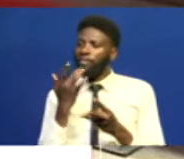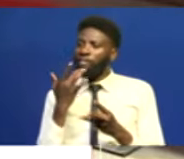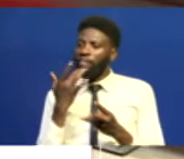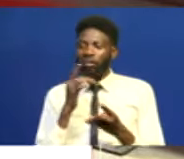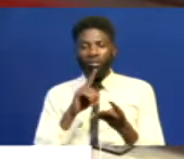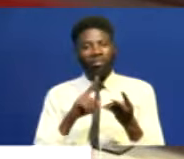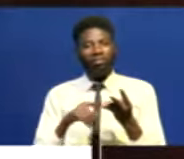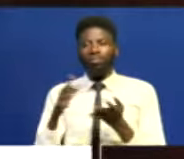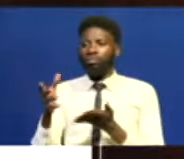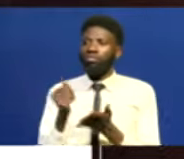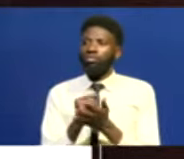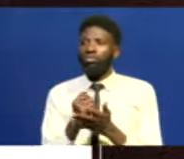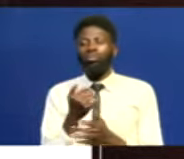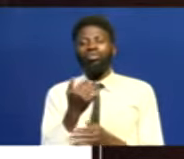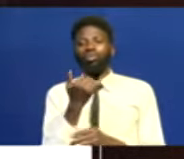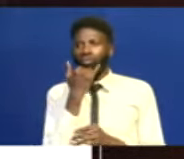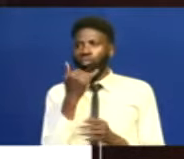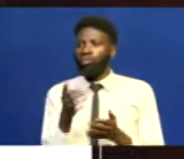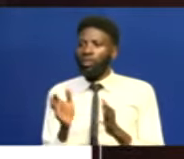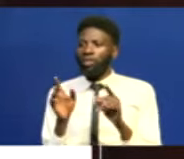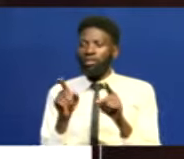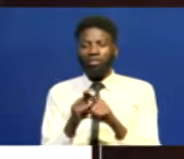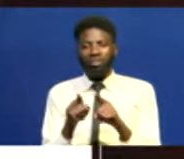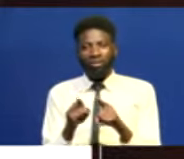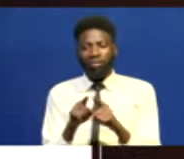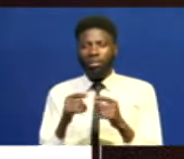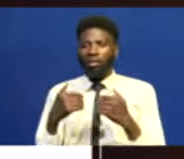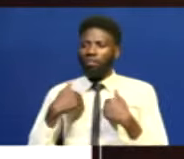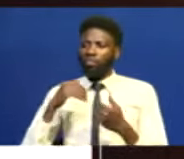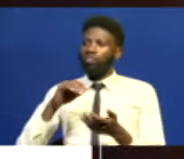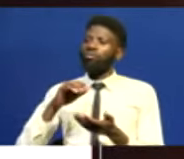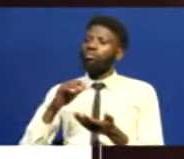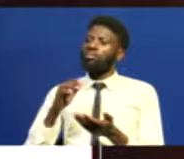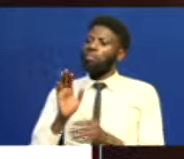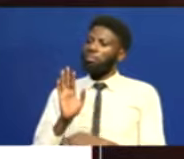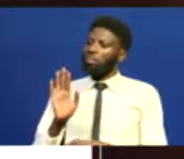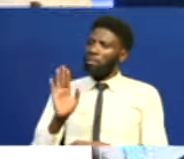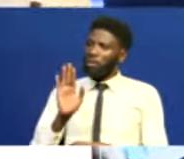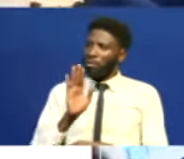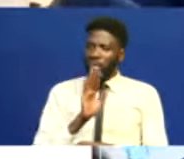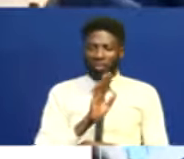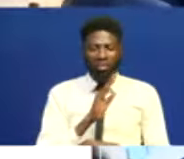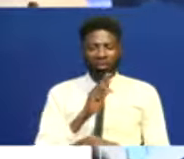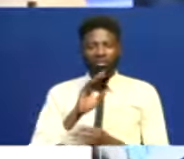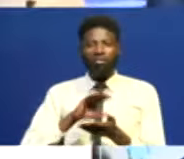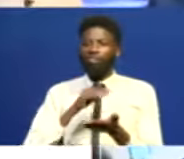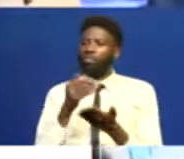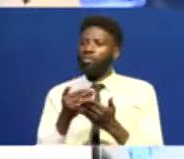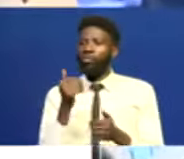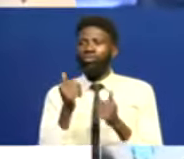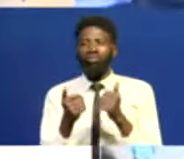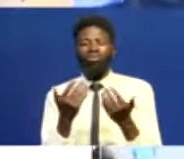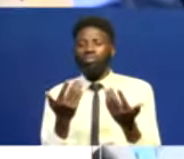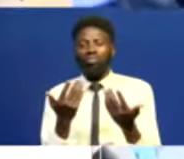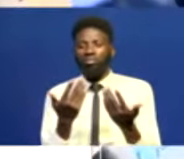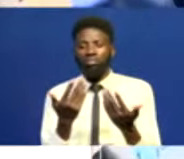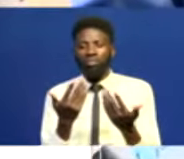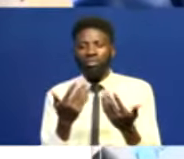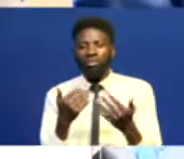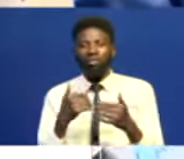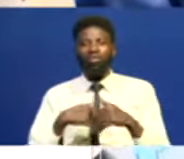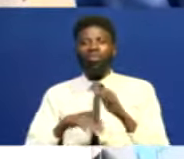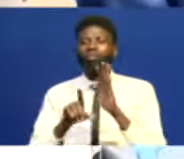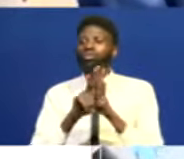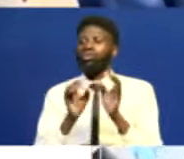kwa njia isiyofaa na kuzindua shehena zisizokuwa na dawa, miongoni mwa makosa mengine. We've tabled